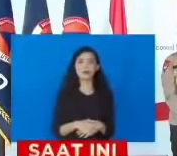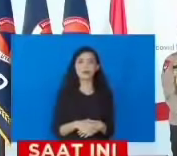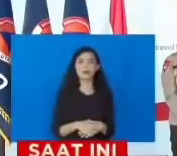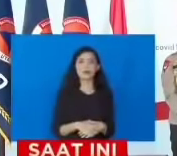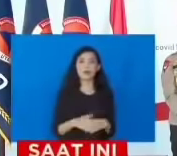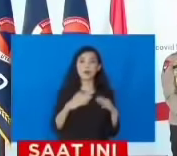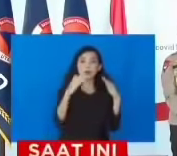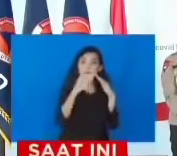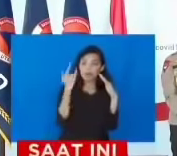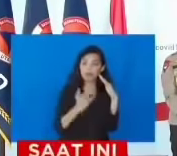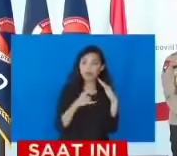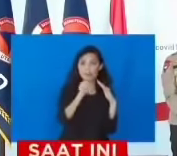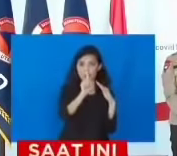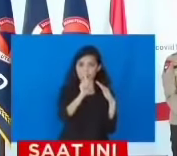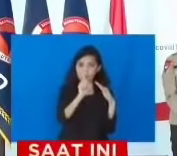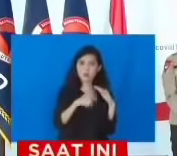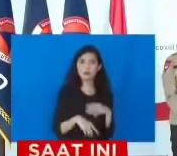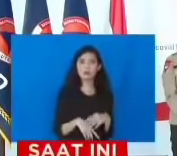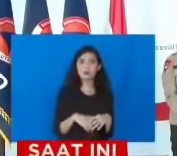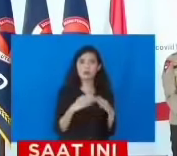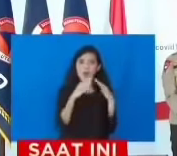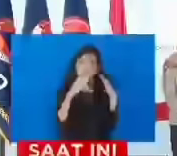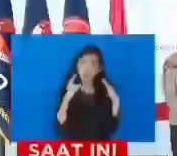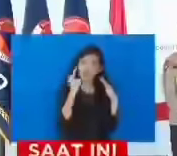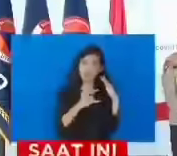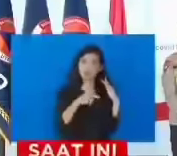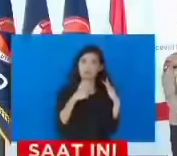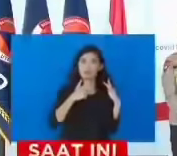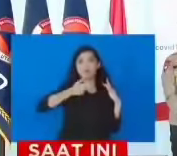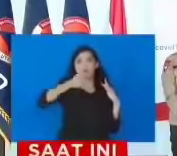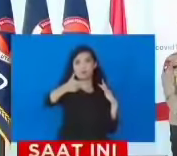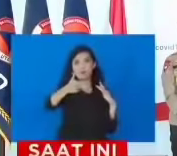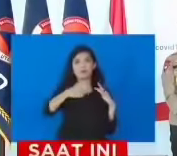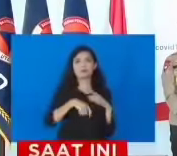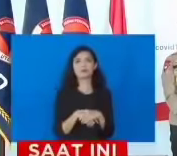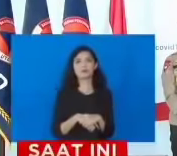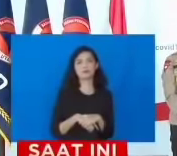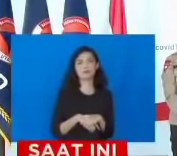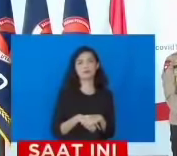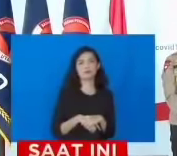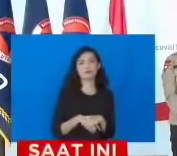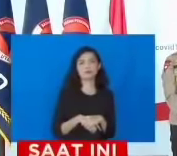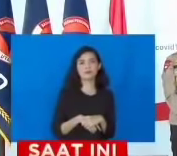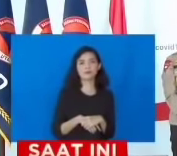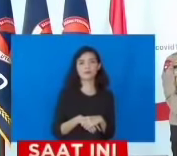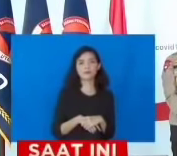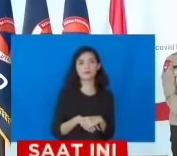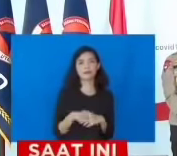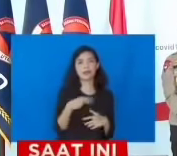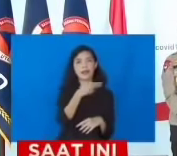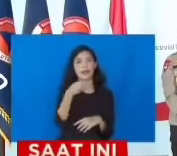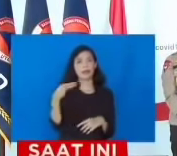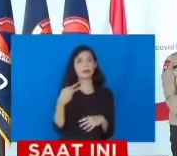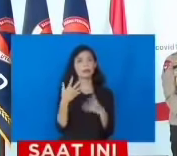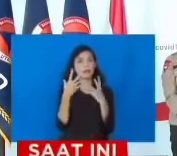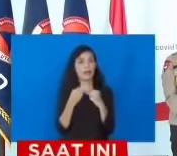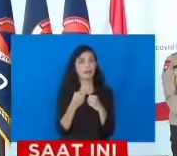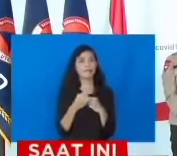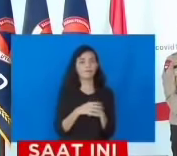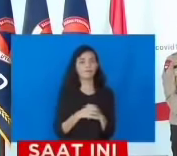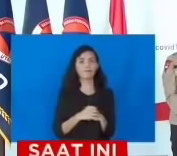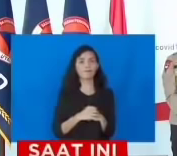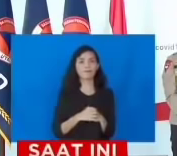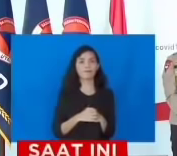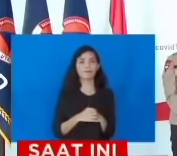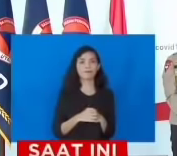Tetap tinggal di rumah adalah jawaban yang terbaik. Oleh karena itu, kita harapkan